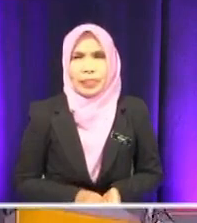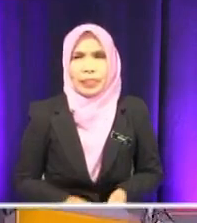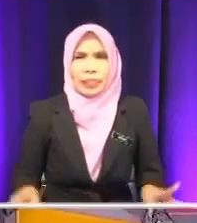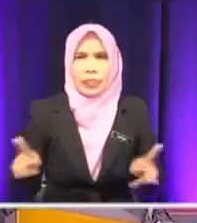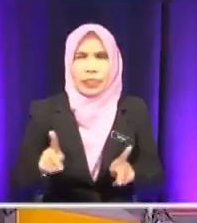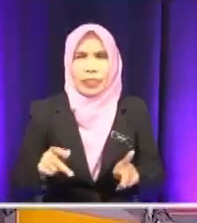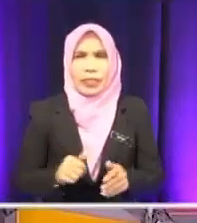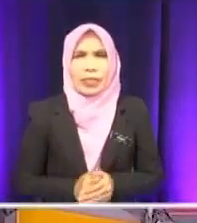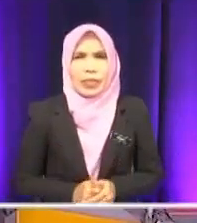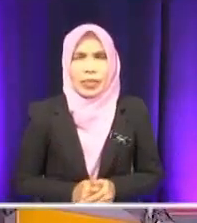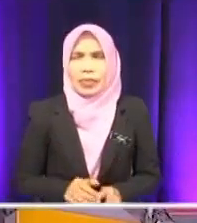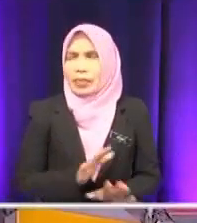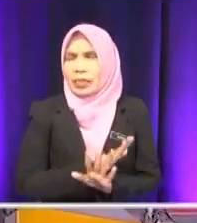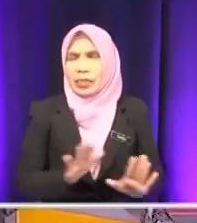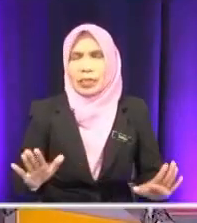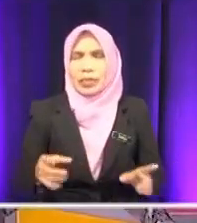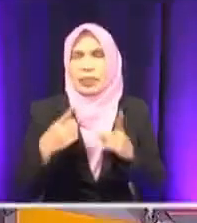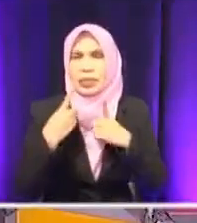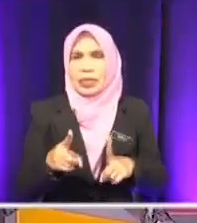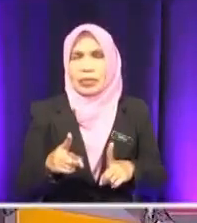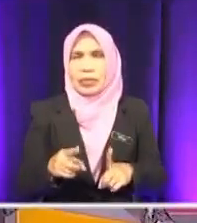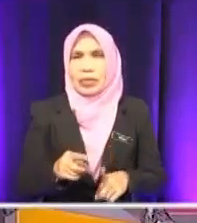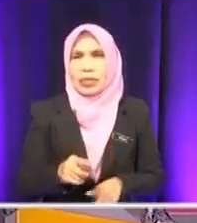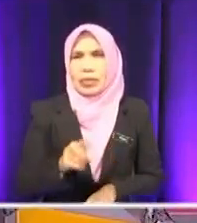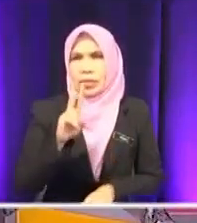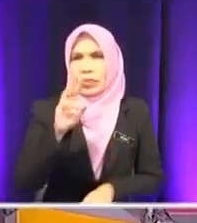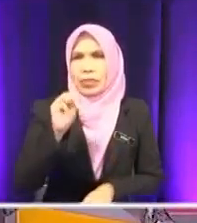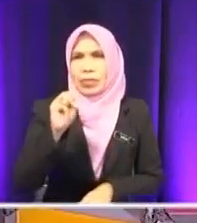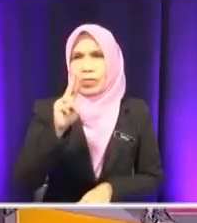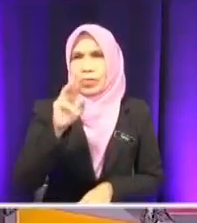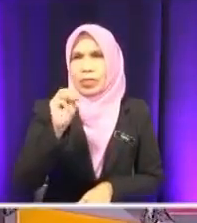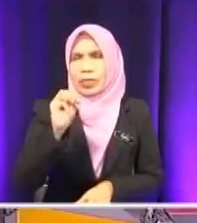umum jangan jawab terlalu umum misalnya tak bacakan